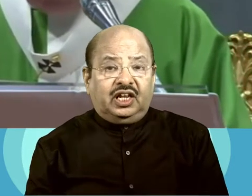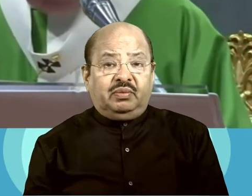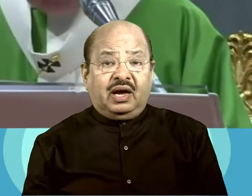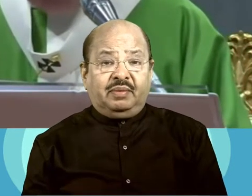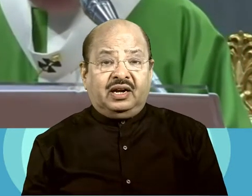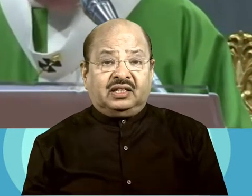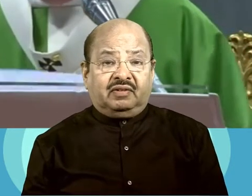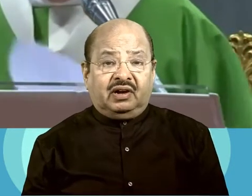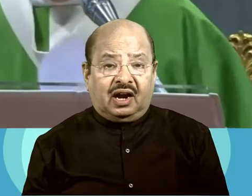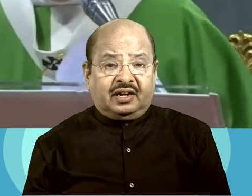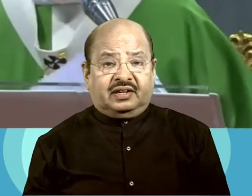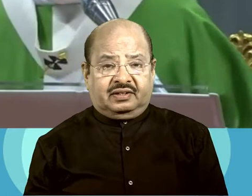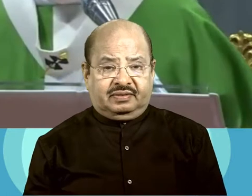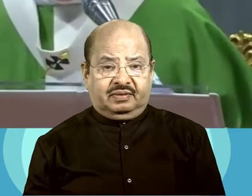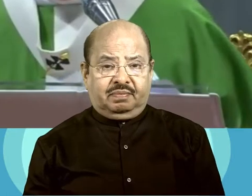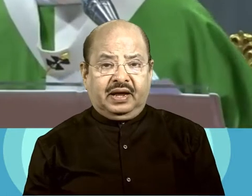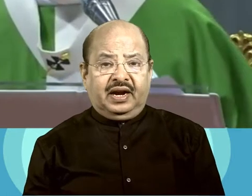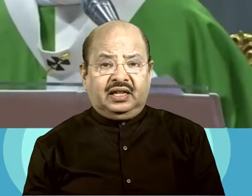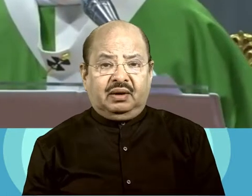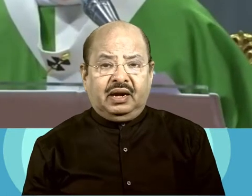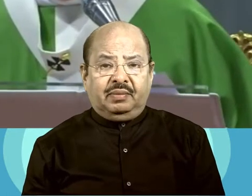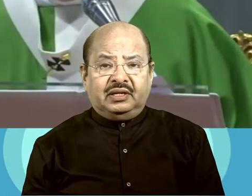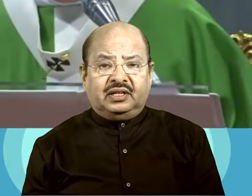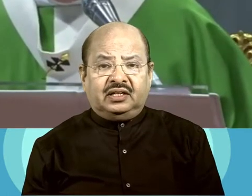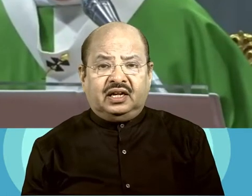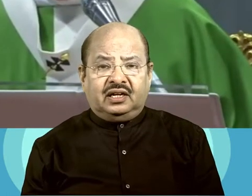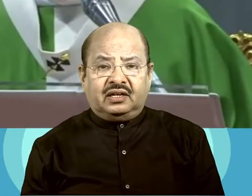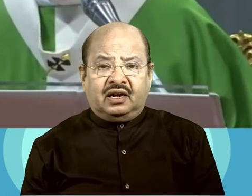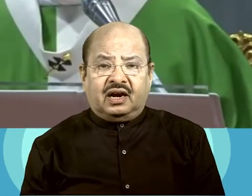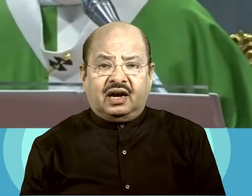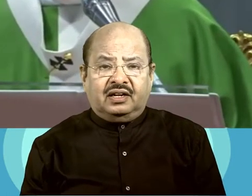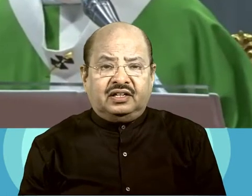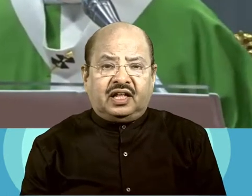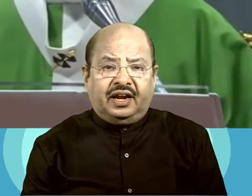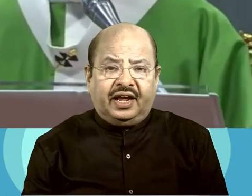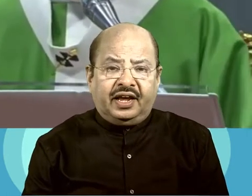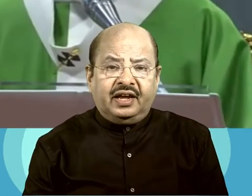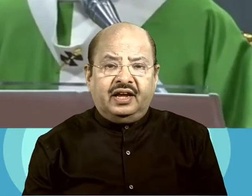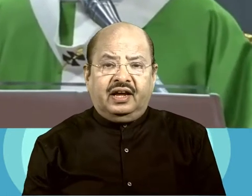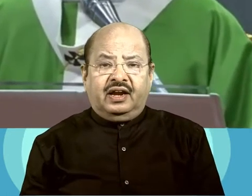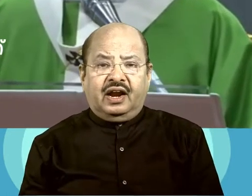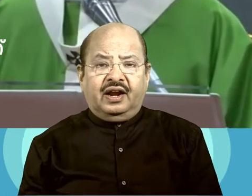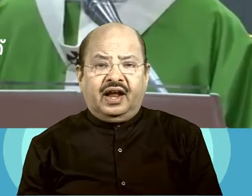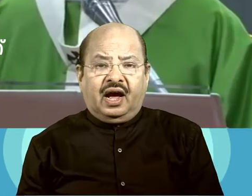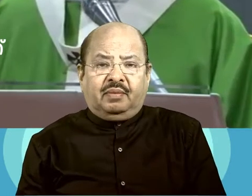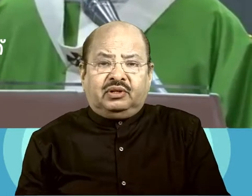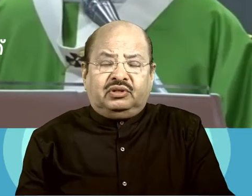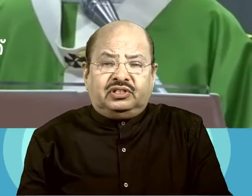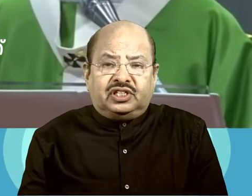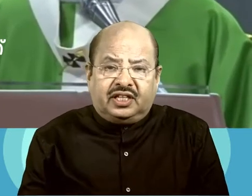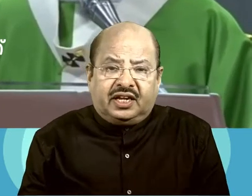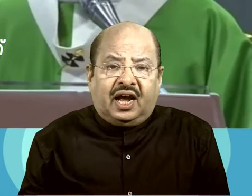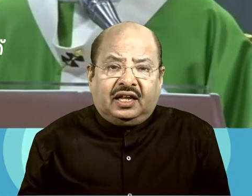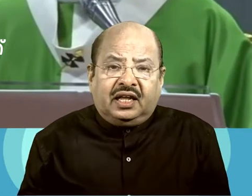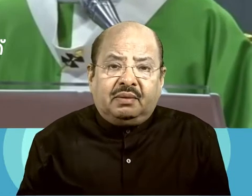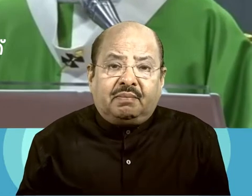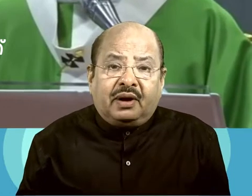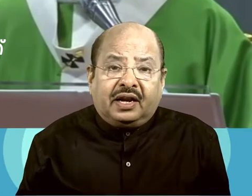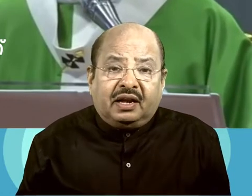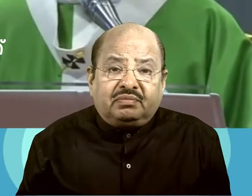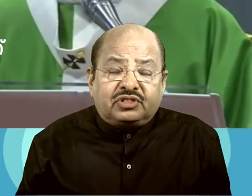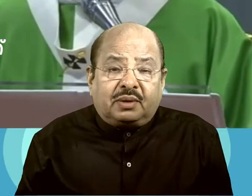ഉറച്ച തീരുമാനമെടുത്തവളാണ്. പരിണതഫലം എന്തെന്ന് അറിഞ്ഞ് തന്നെ രണ്ടാമതൊന്ന്